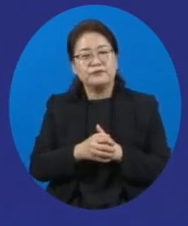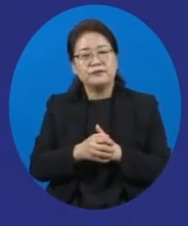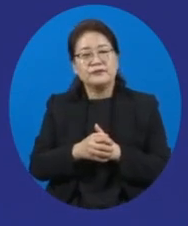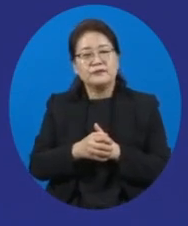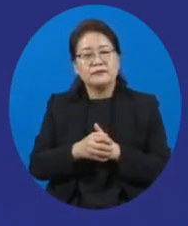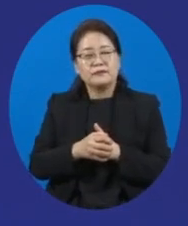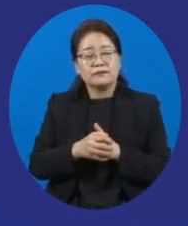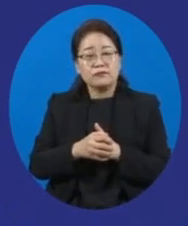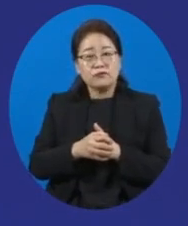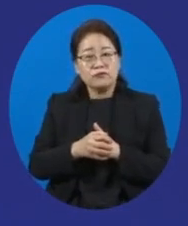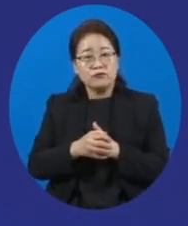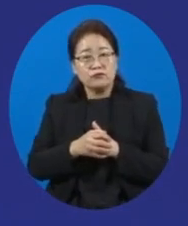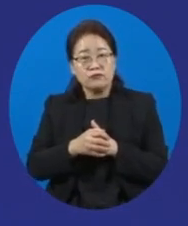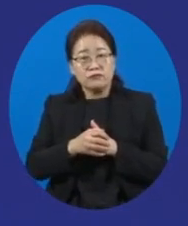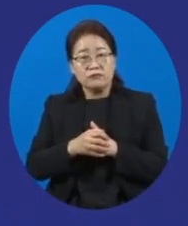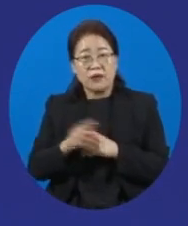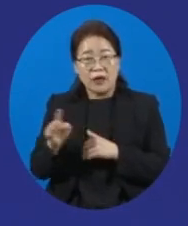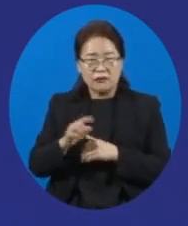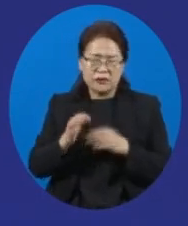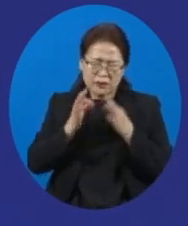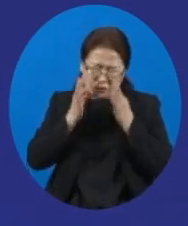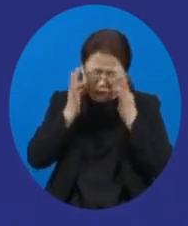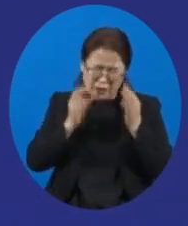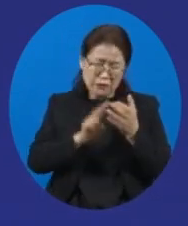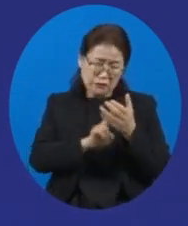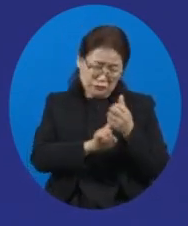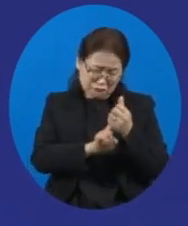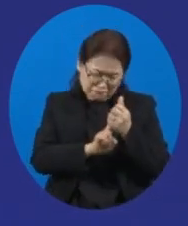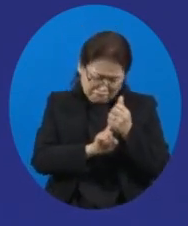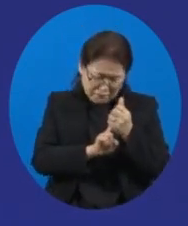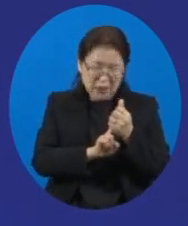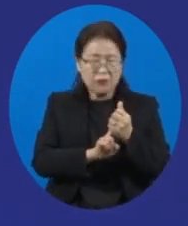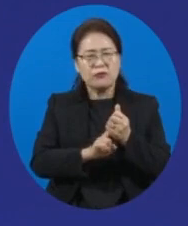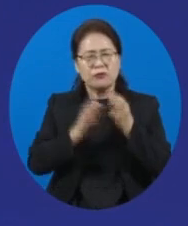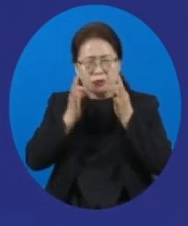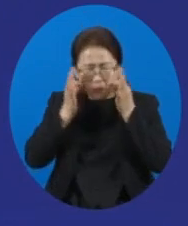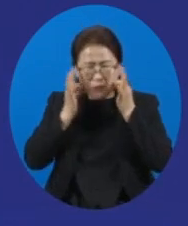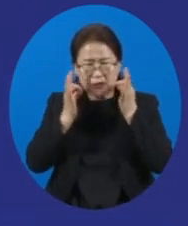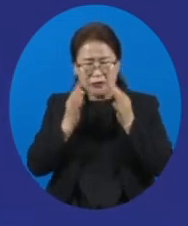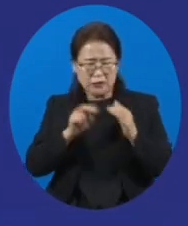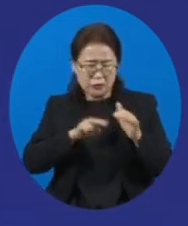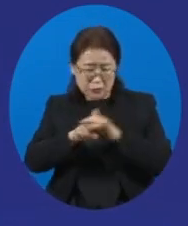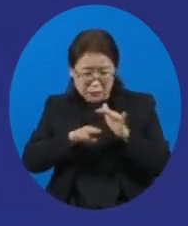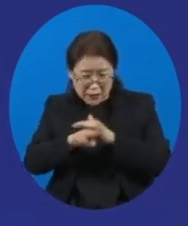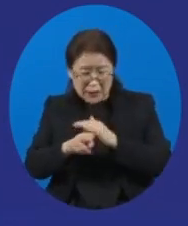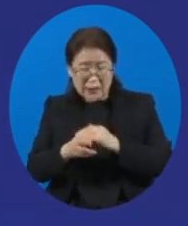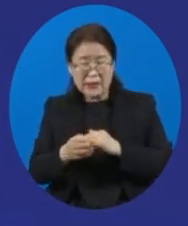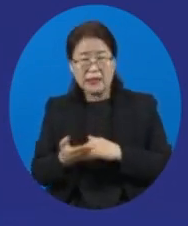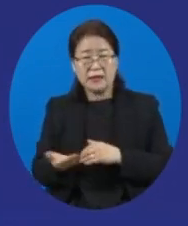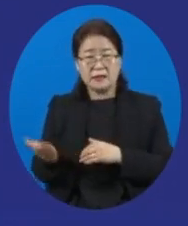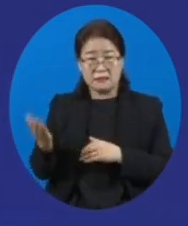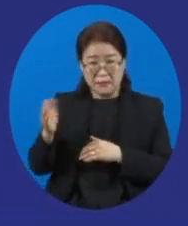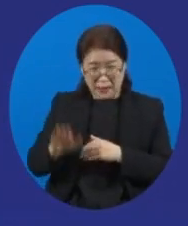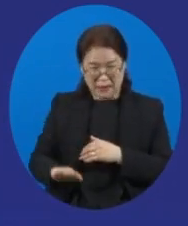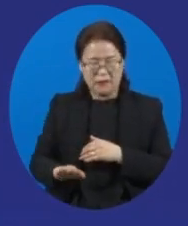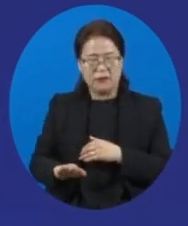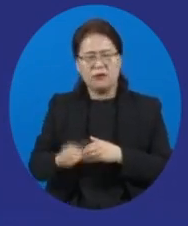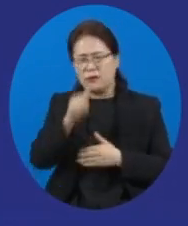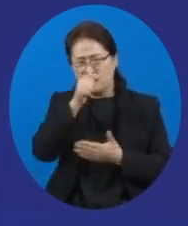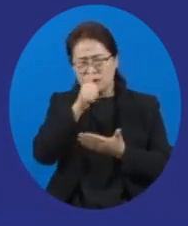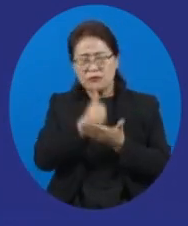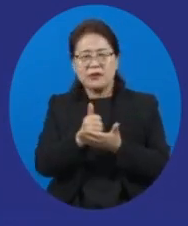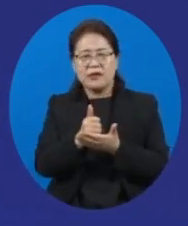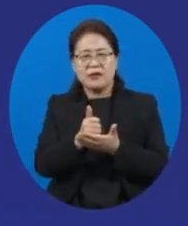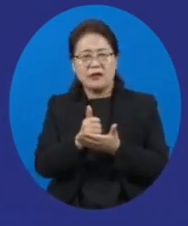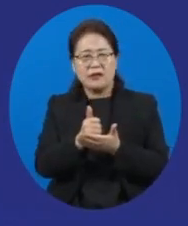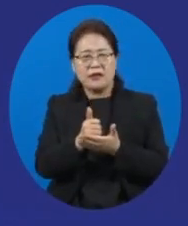아무리 가리고 아무리 우리가 숨기고 아무리 도망을 간다 해도 죄가 없어지는